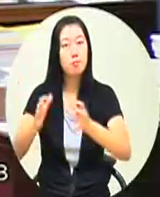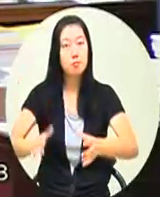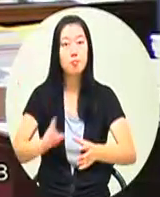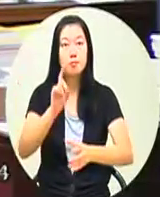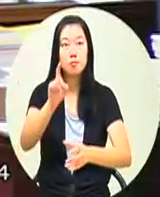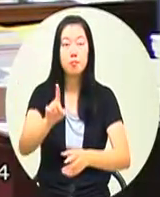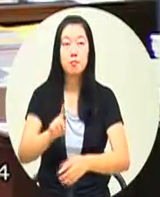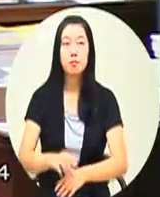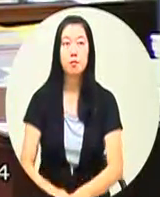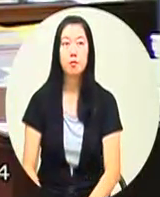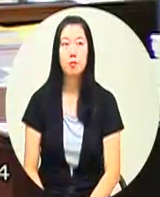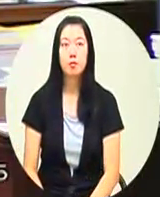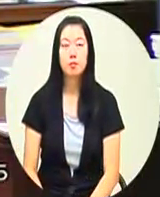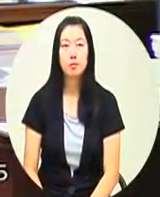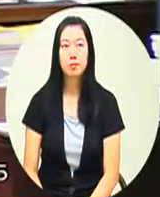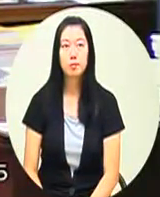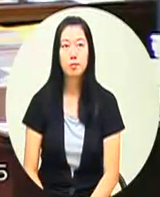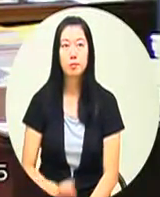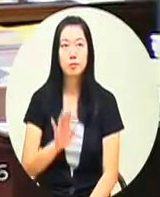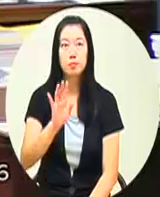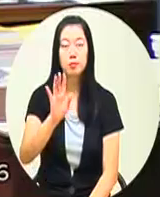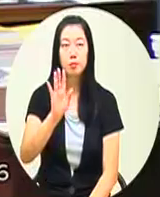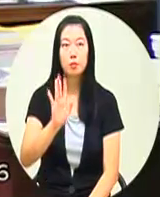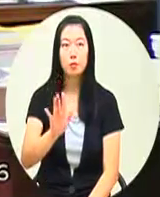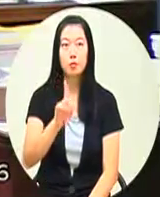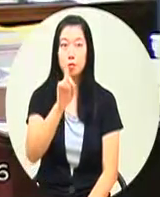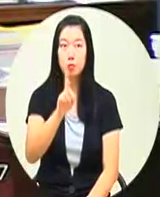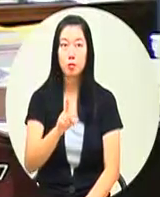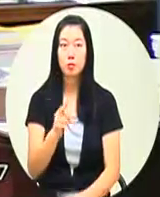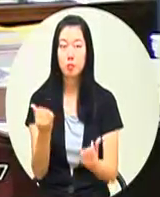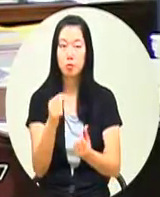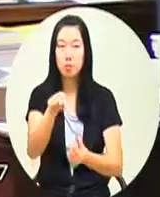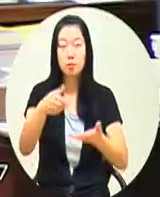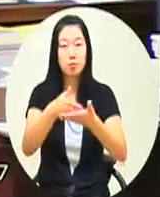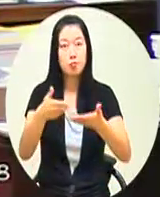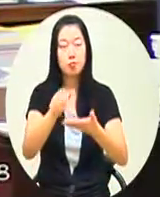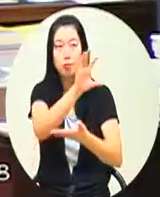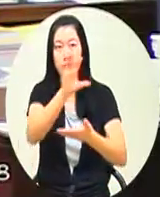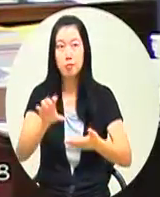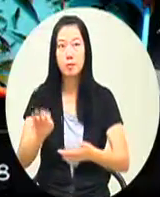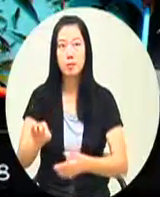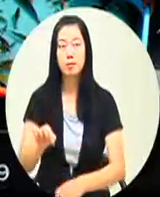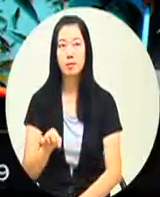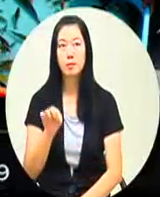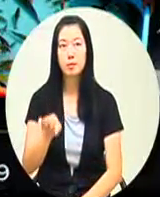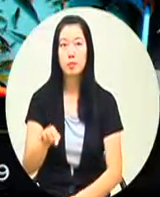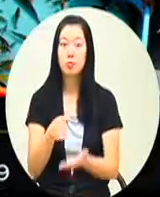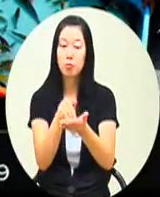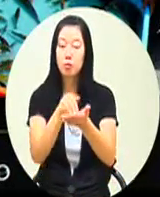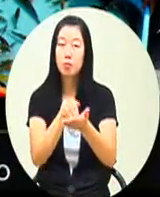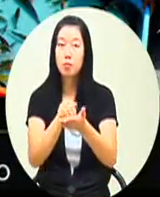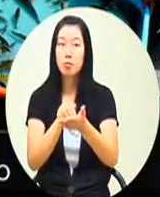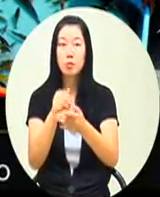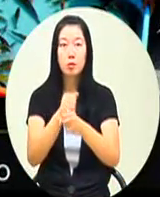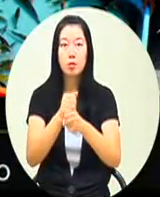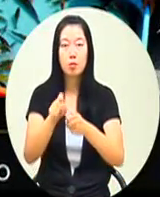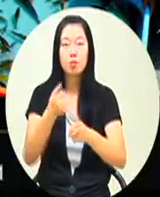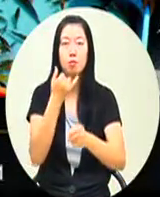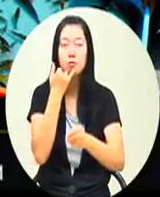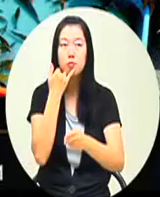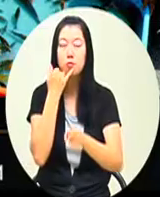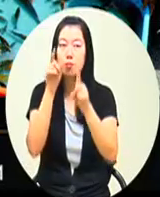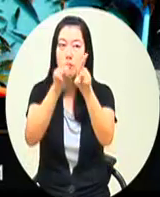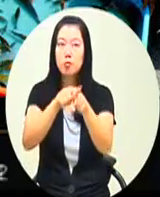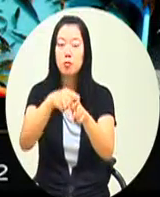泥饵，就是不是用饵料，是用一个就像这张图一样，它是一个塑胶制品，它会顺着水流，然